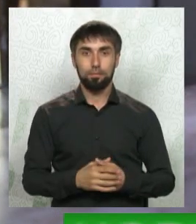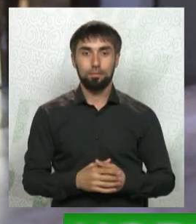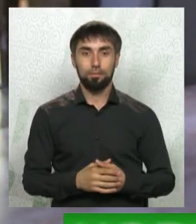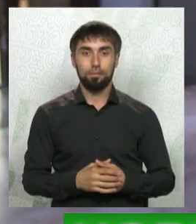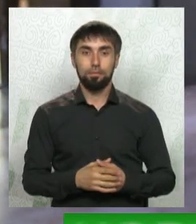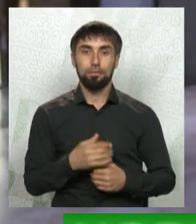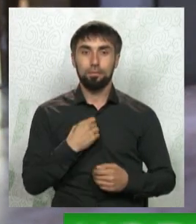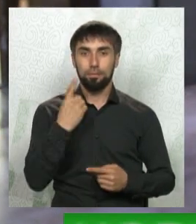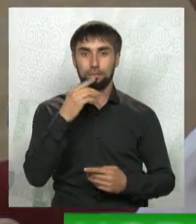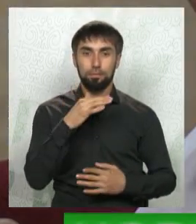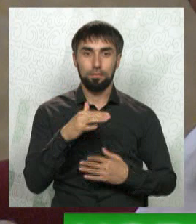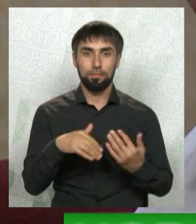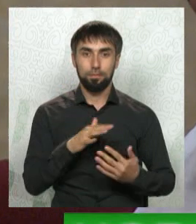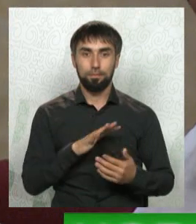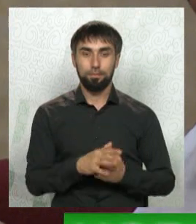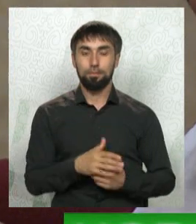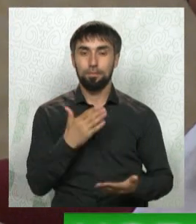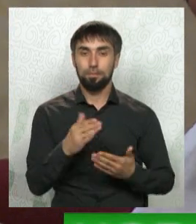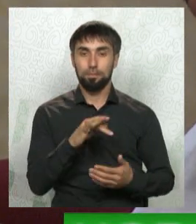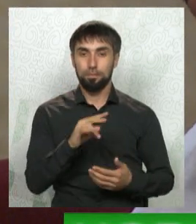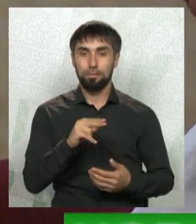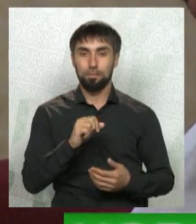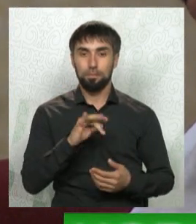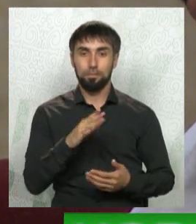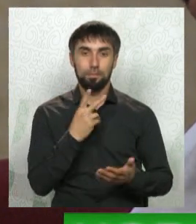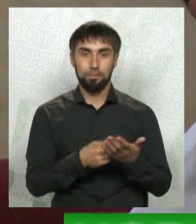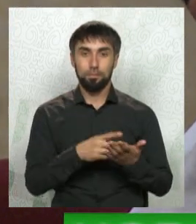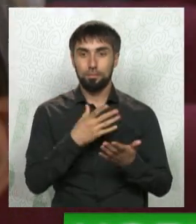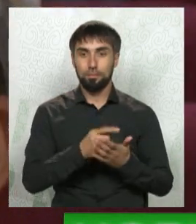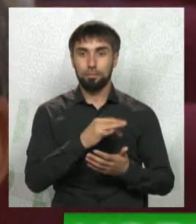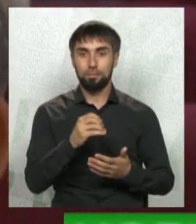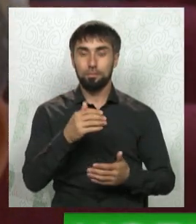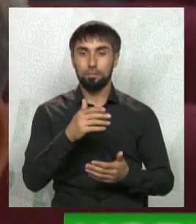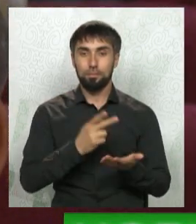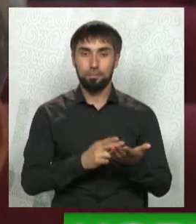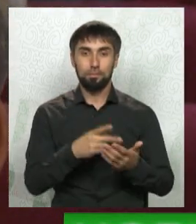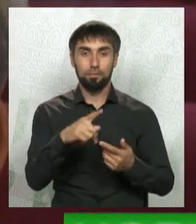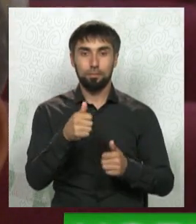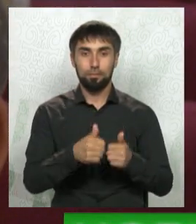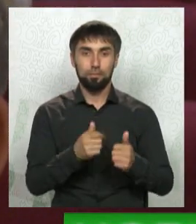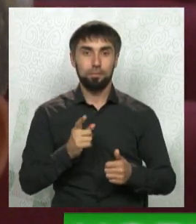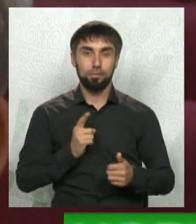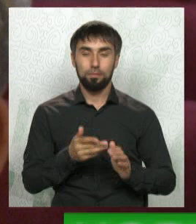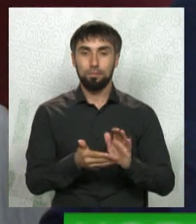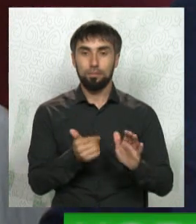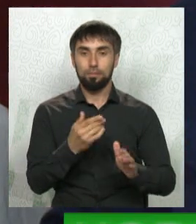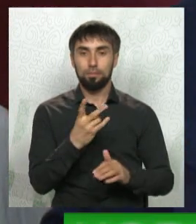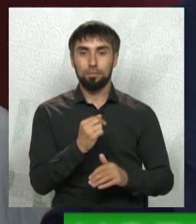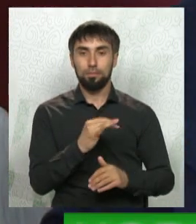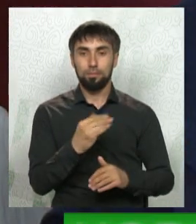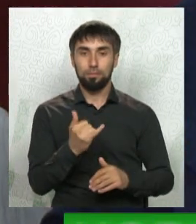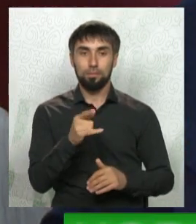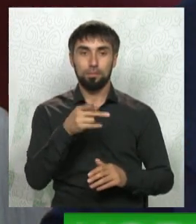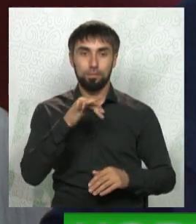Да, перепутать айрас. Если Имран Арчаков уже показал свои знания Корана, другие конкурсанты ждут вызова на сцену. Они